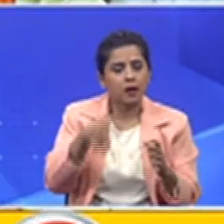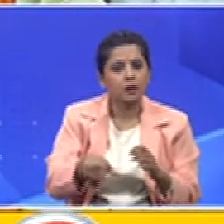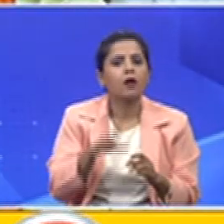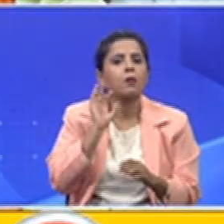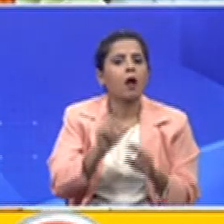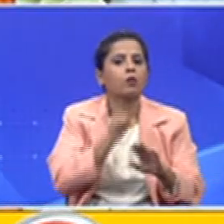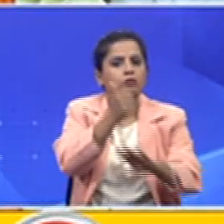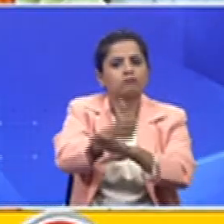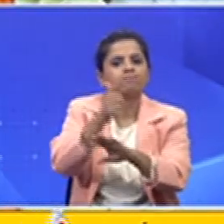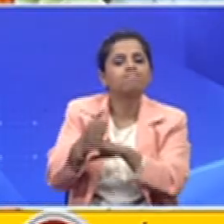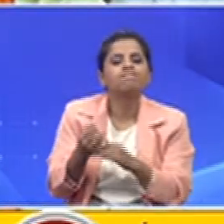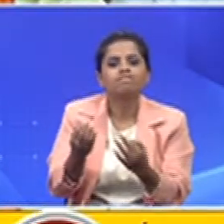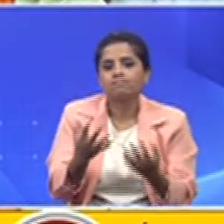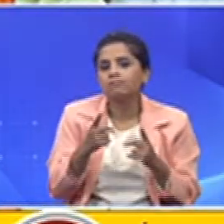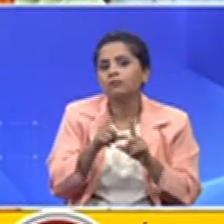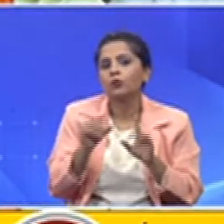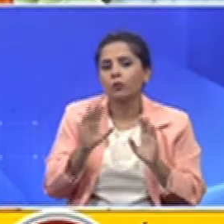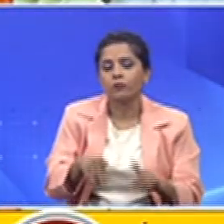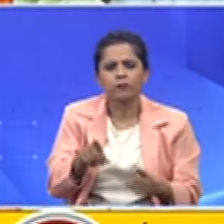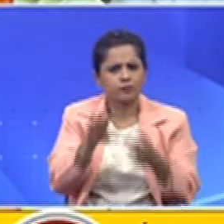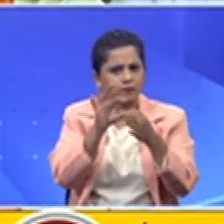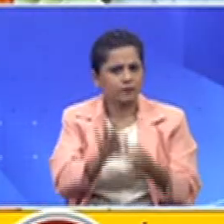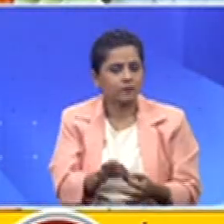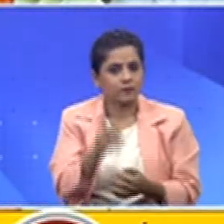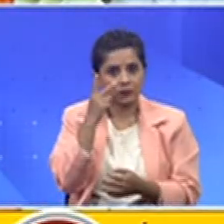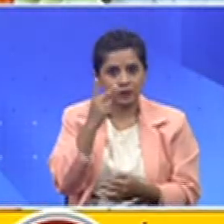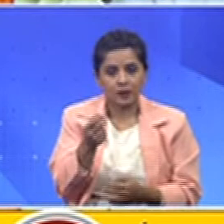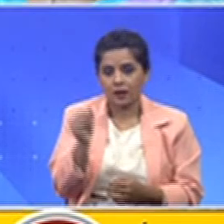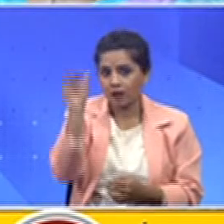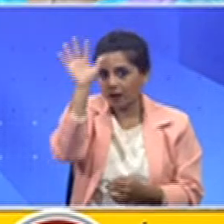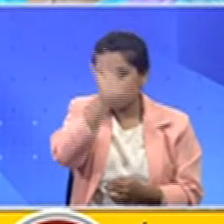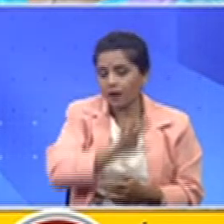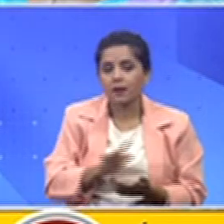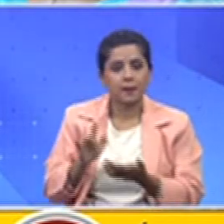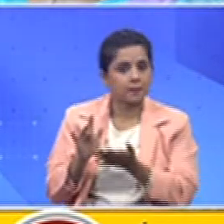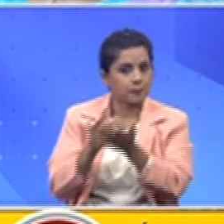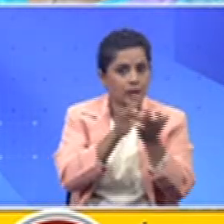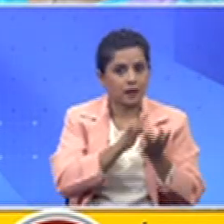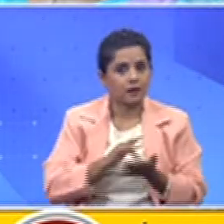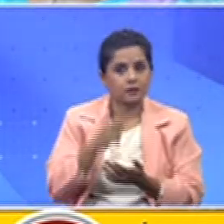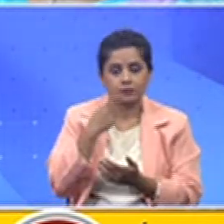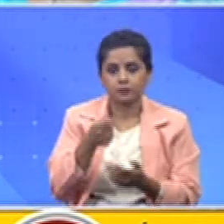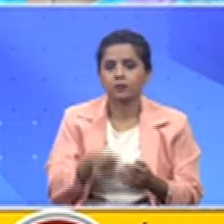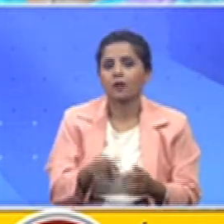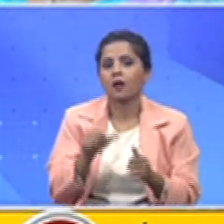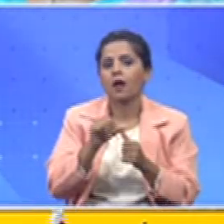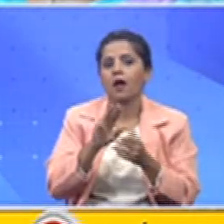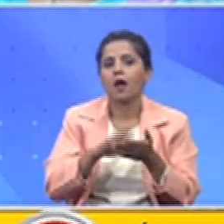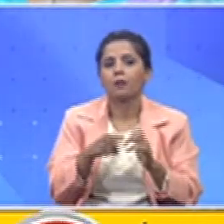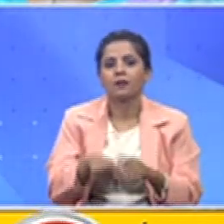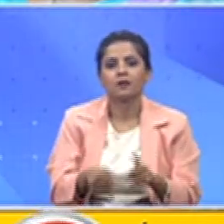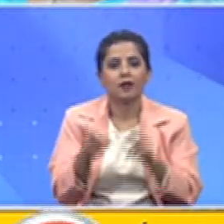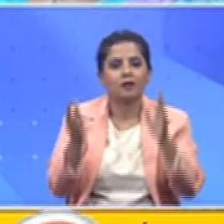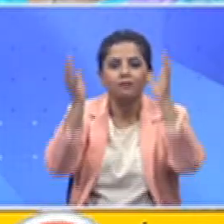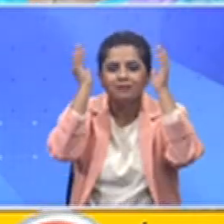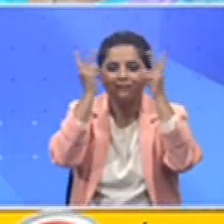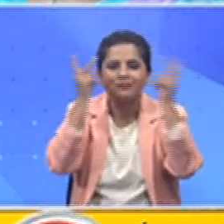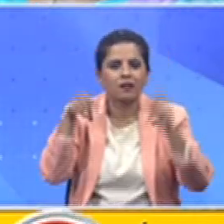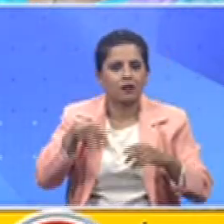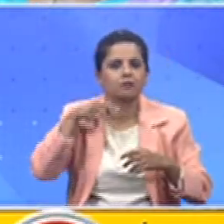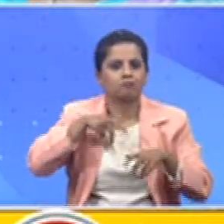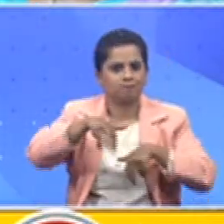जाएंगे। इस अभियान के तहत देश भर में अमृत कलश यात्रा भी निकाली